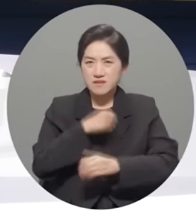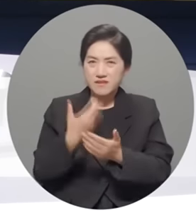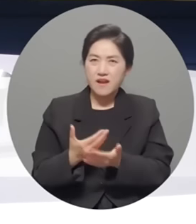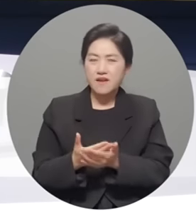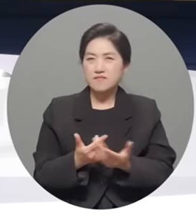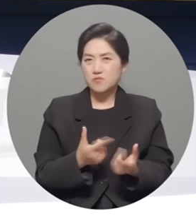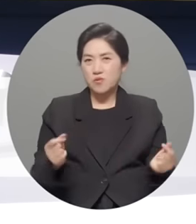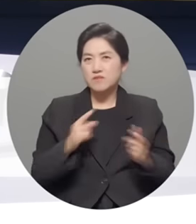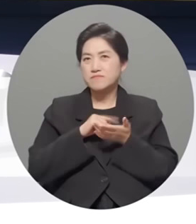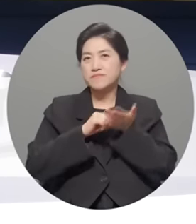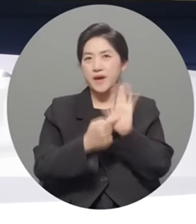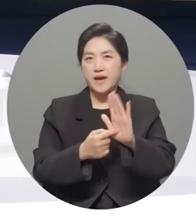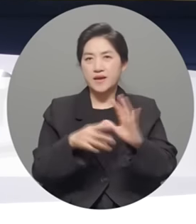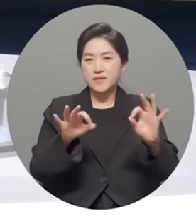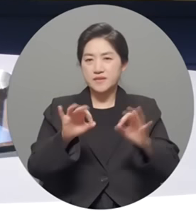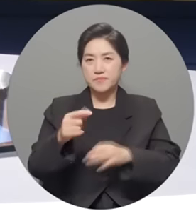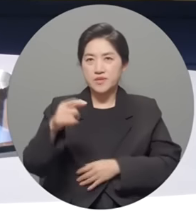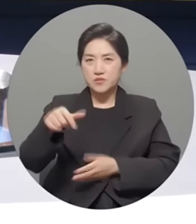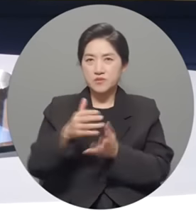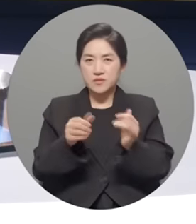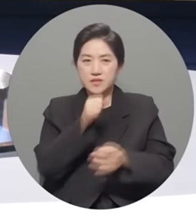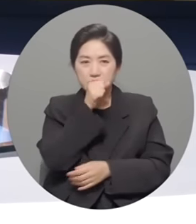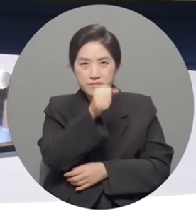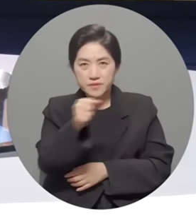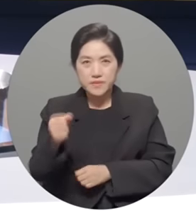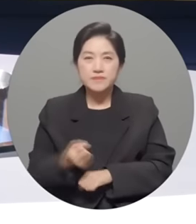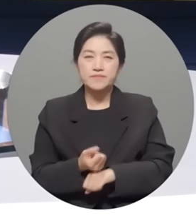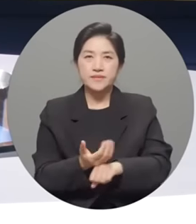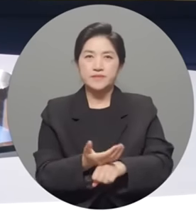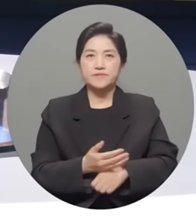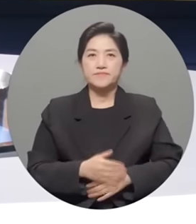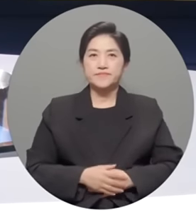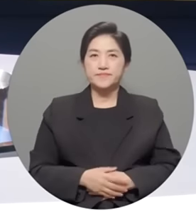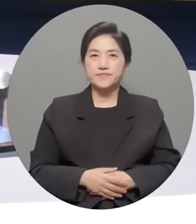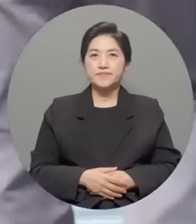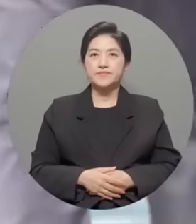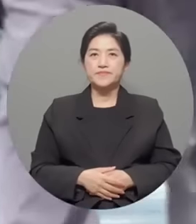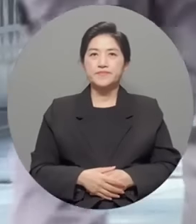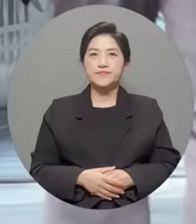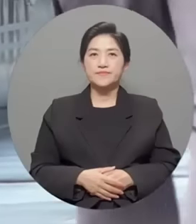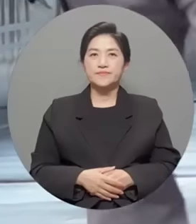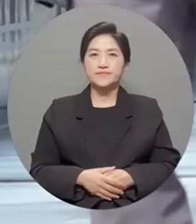촉구했습니다. 김민욱 기자가 이들의 목소리를 들어봤습니다.